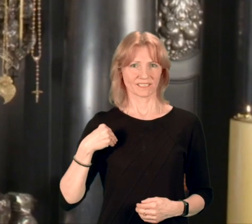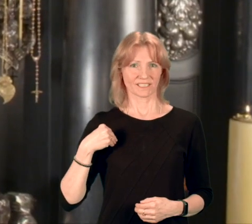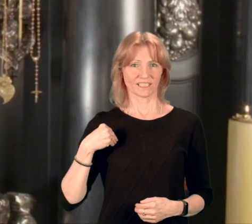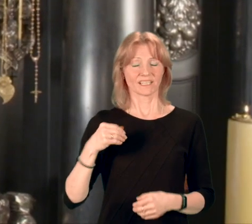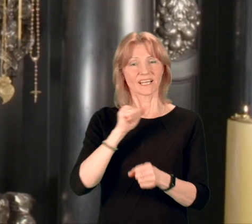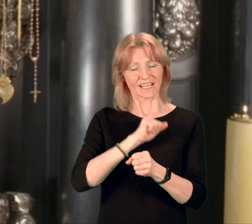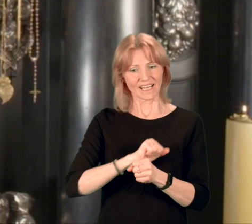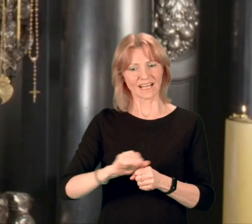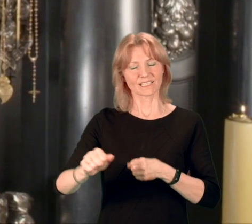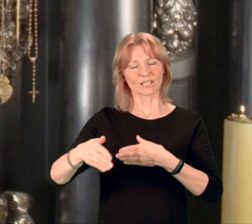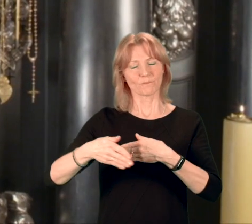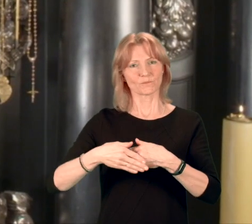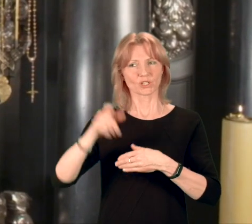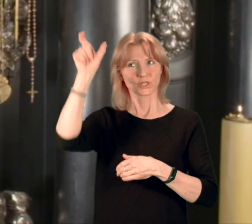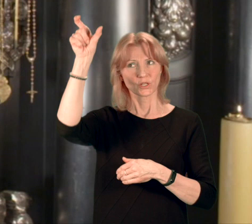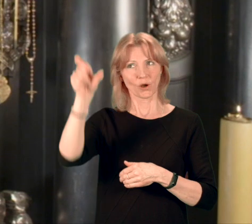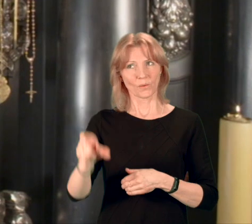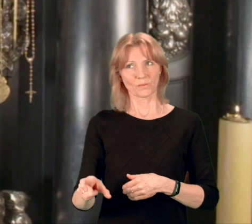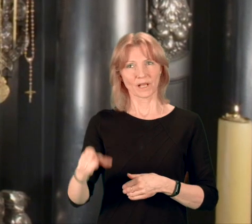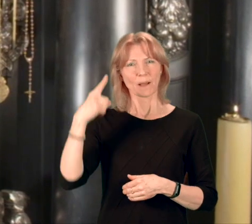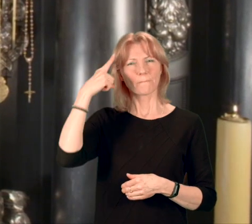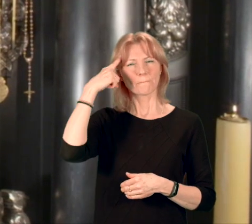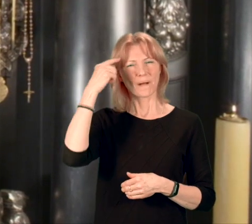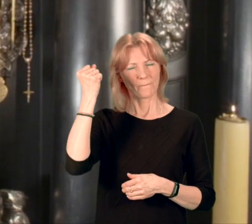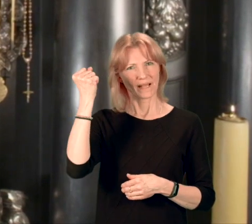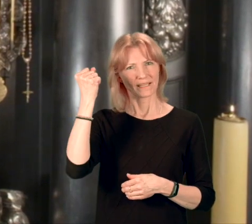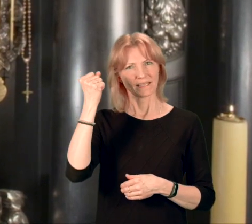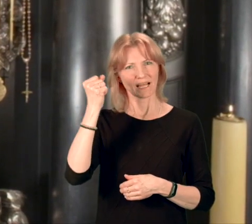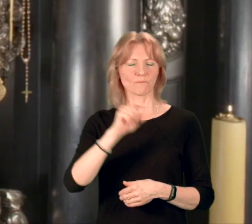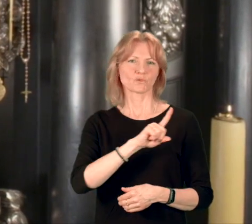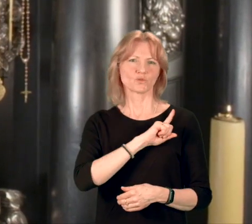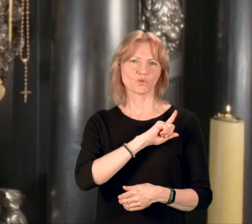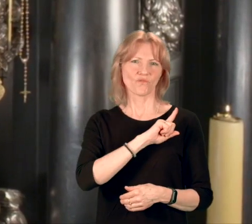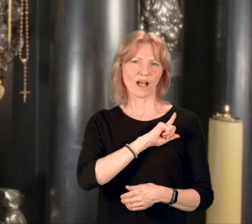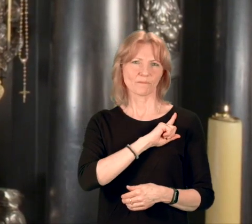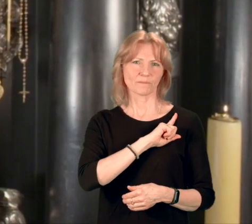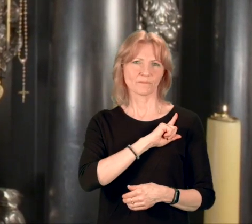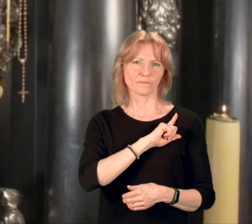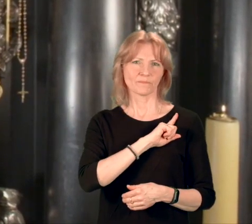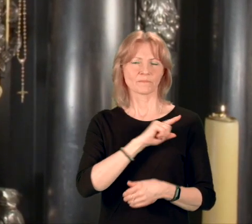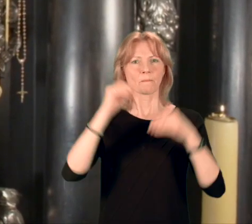Maryjo, Królowo Polski,